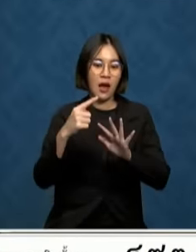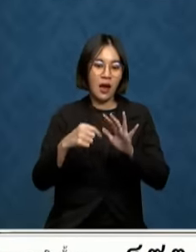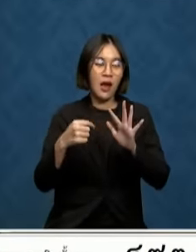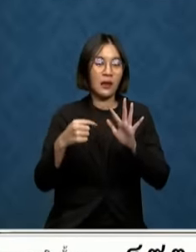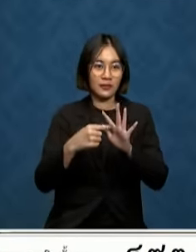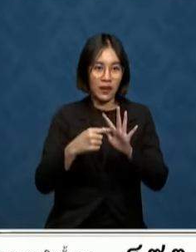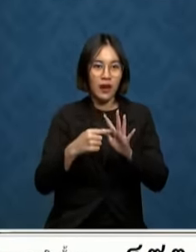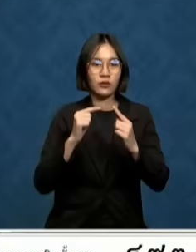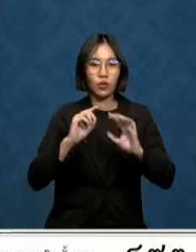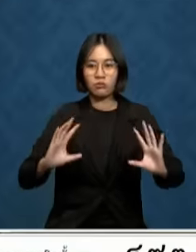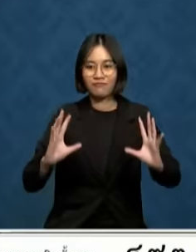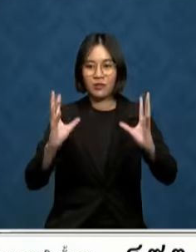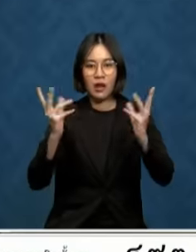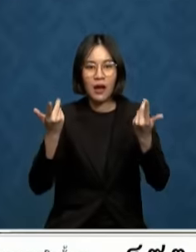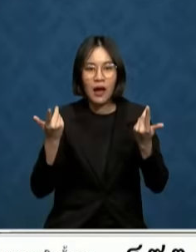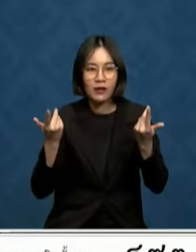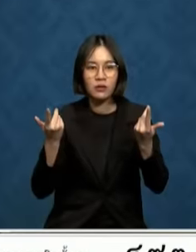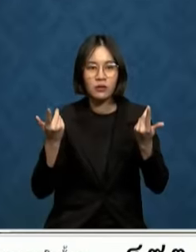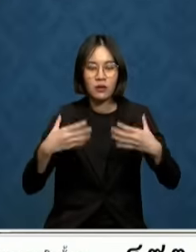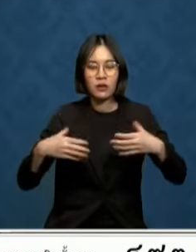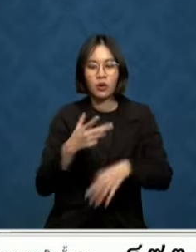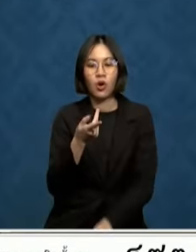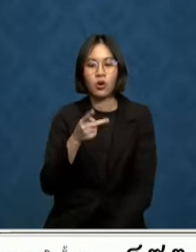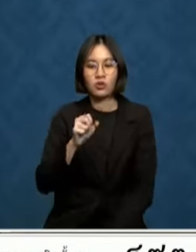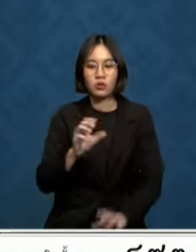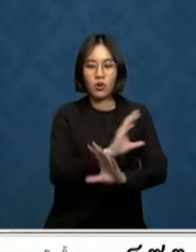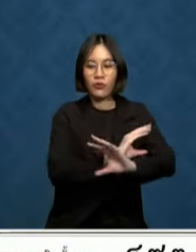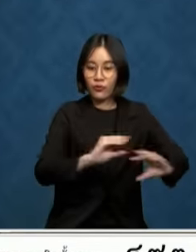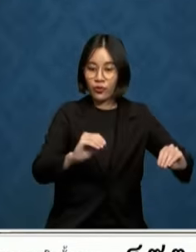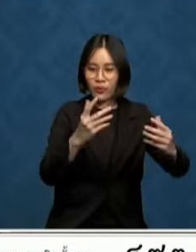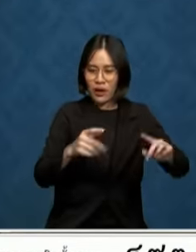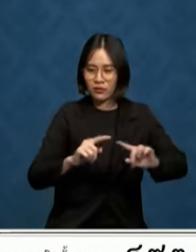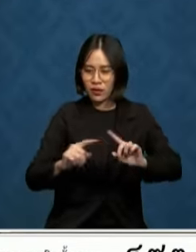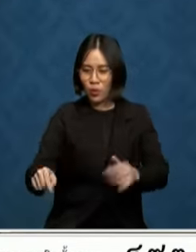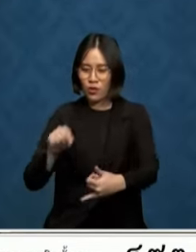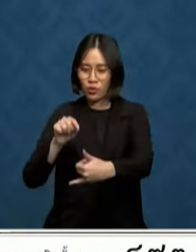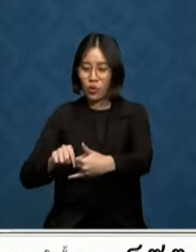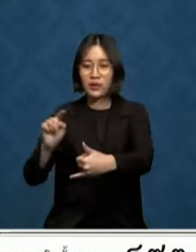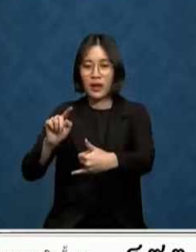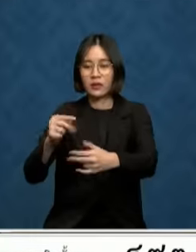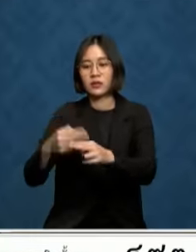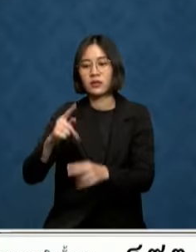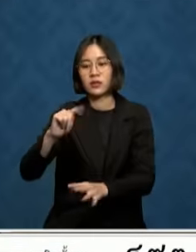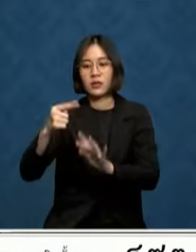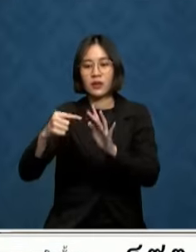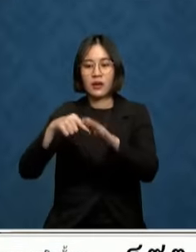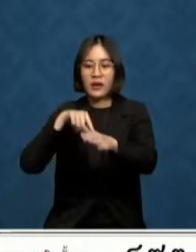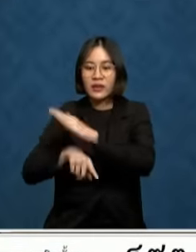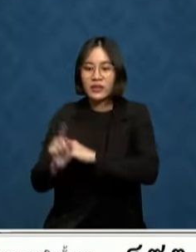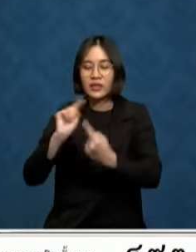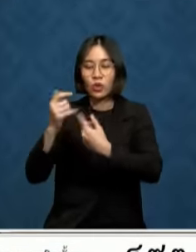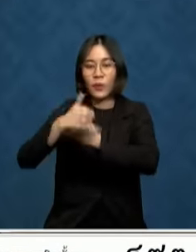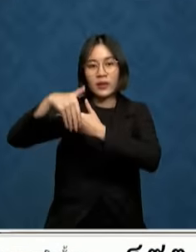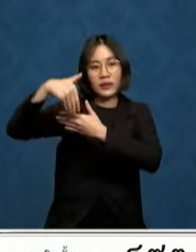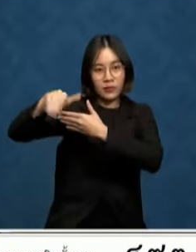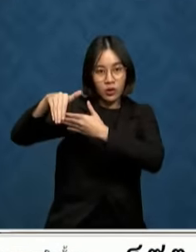ี่ถงแ้วาการสูหายจะเกิดขึ้นหัจากที่ยุคคอสช.ได้ส้นสุดโงแล้วแต่คุณต้าวัเฉลิมต้องหนีไปที่ต